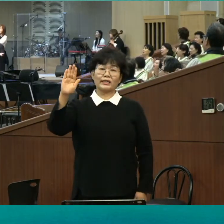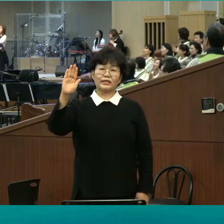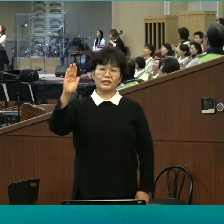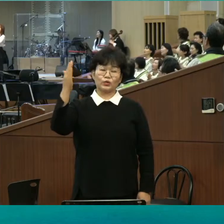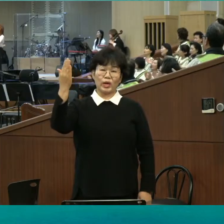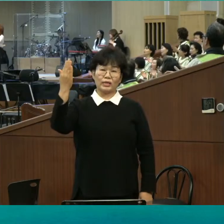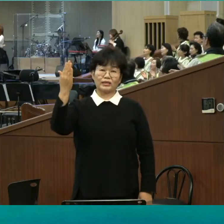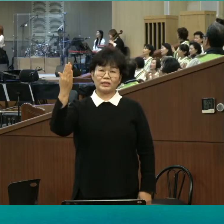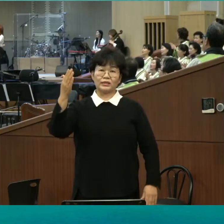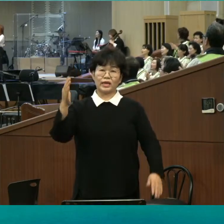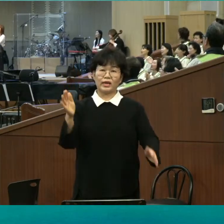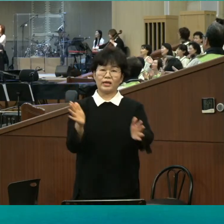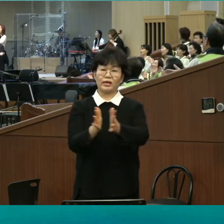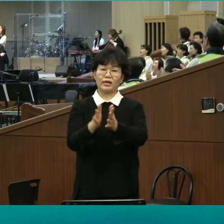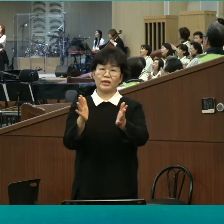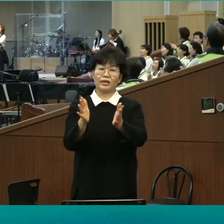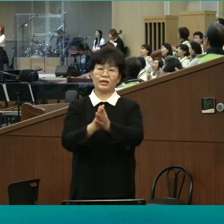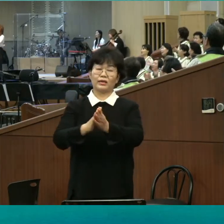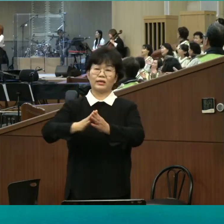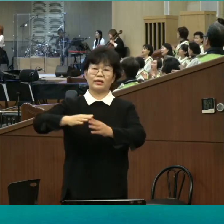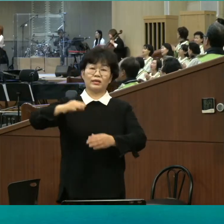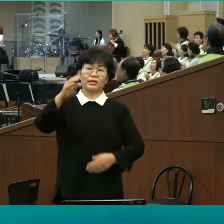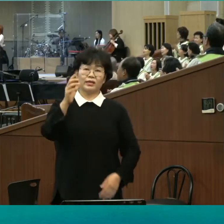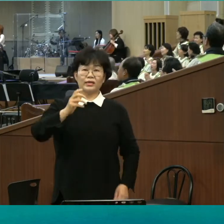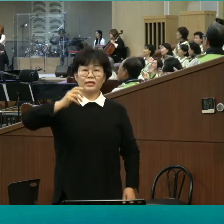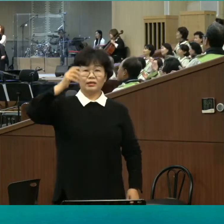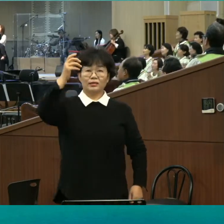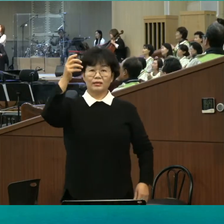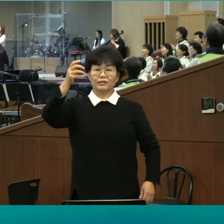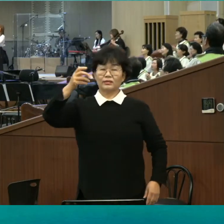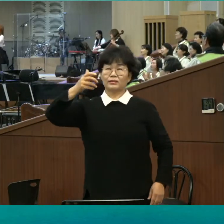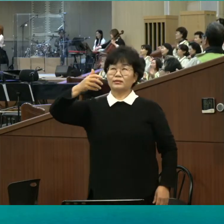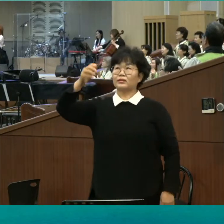소망이 한 번 더 고백할까요? 성령이여 임하소서.